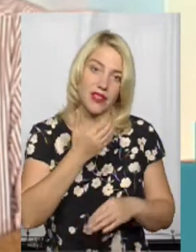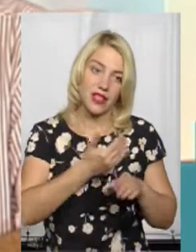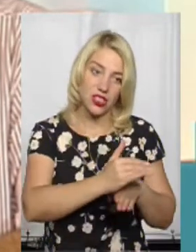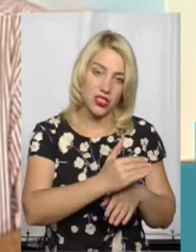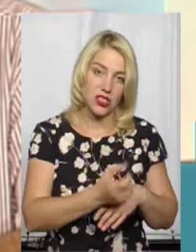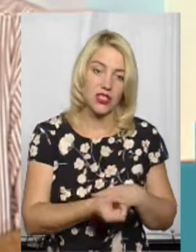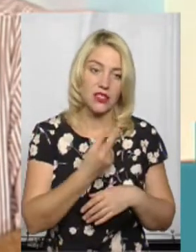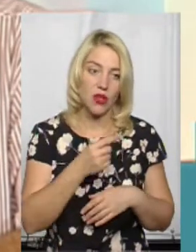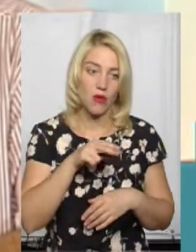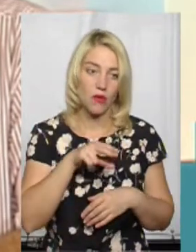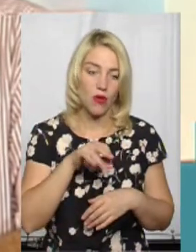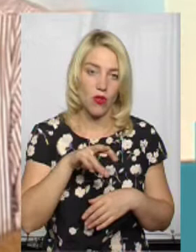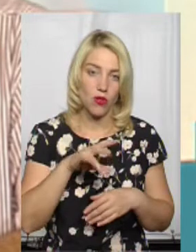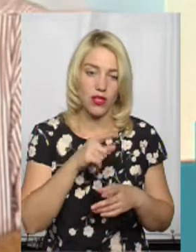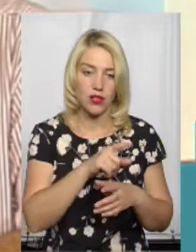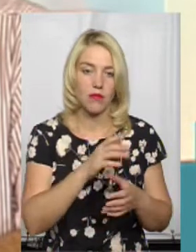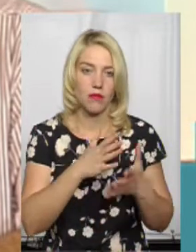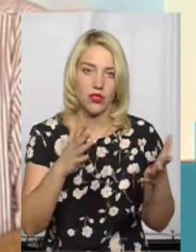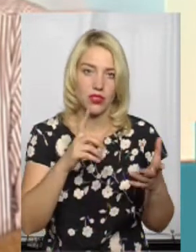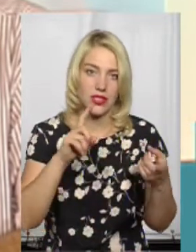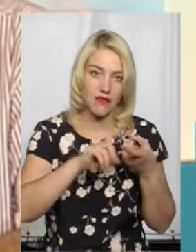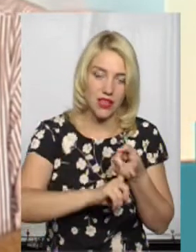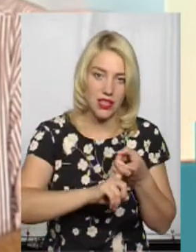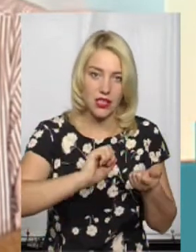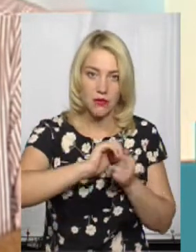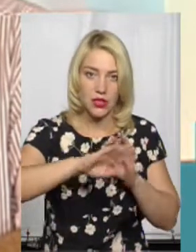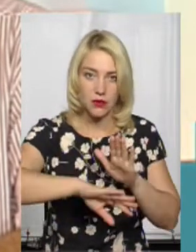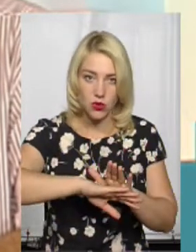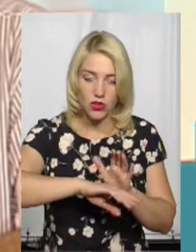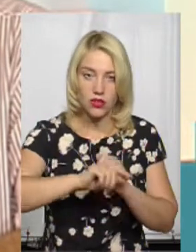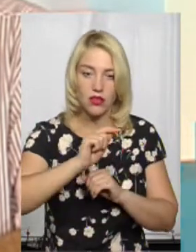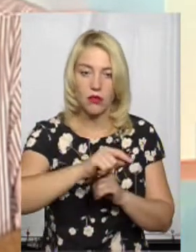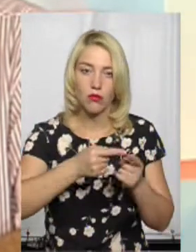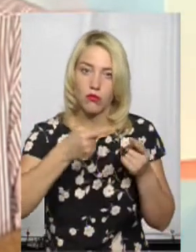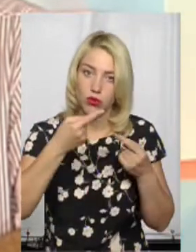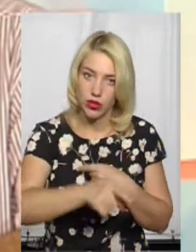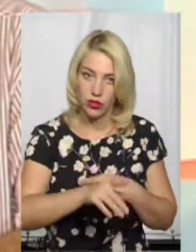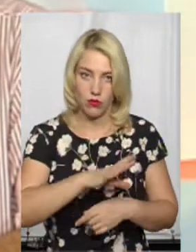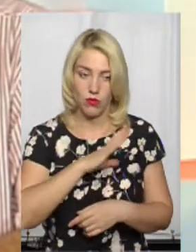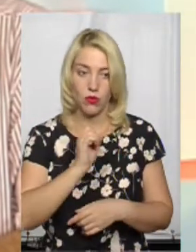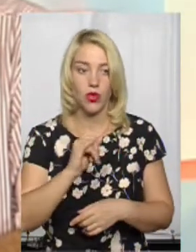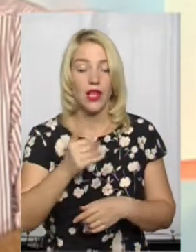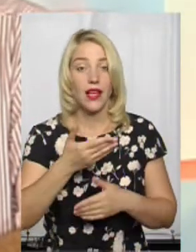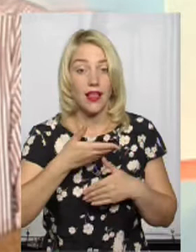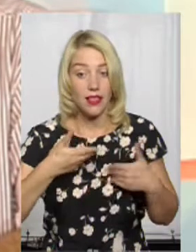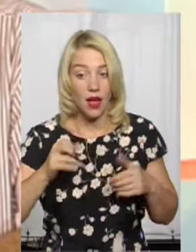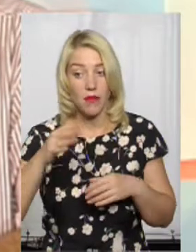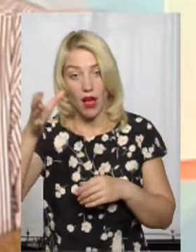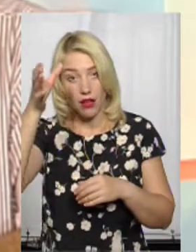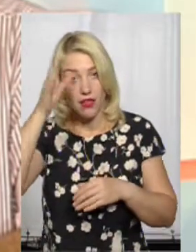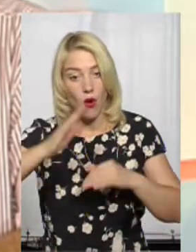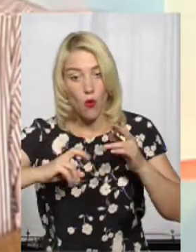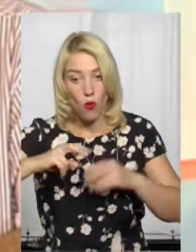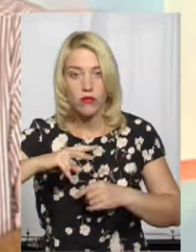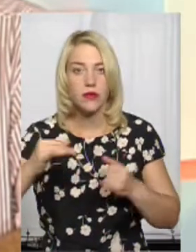ми з ним родом і більше пов'язані з Кам'янця-Подільським, там було по-іншому. І от нам, як науковцям,